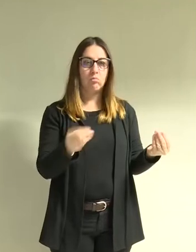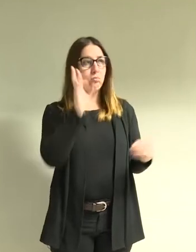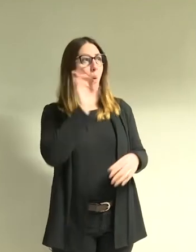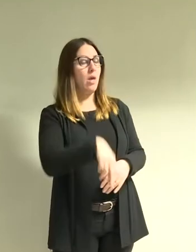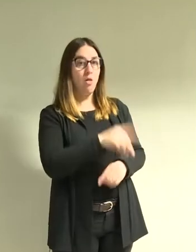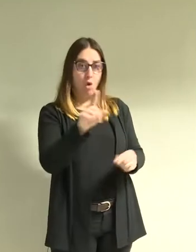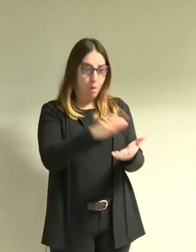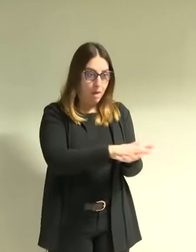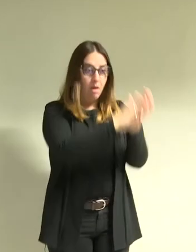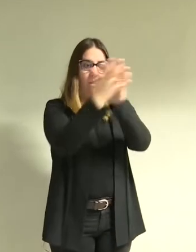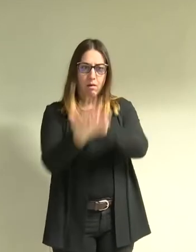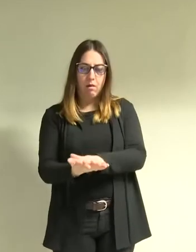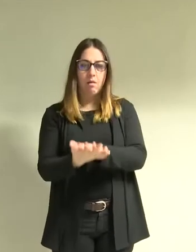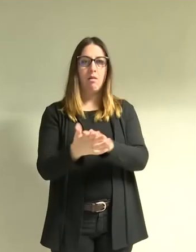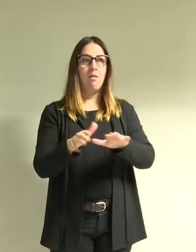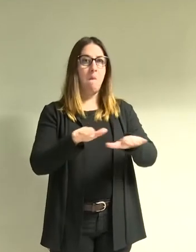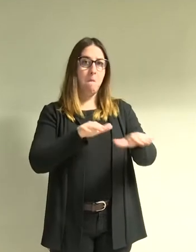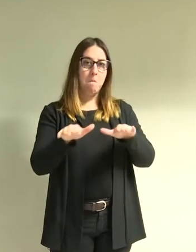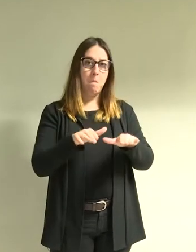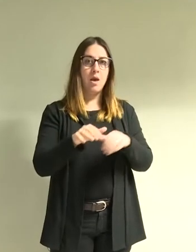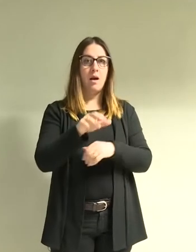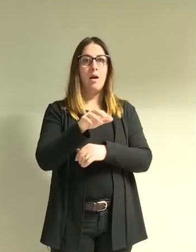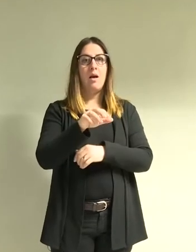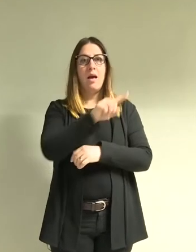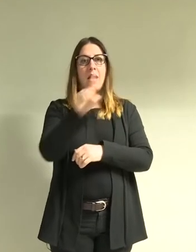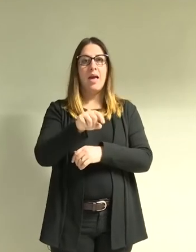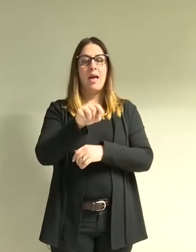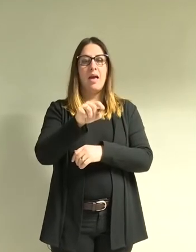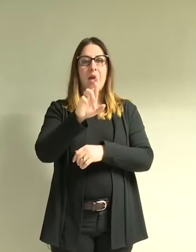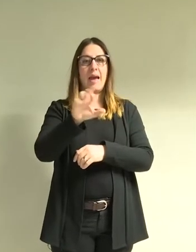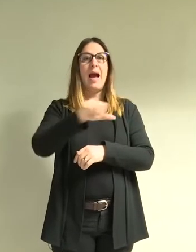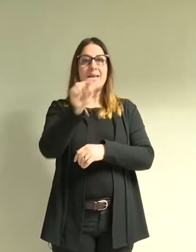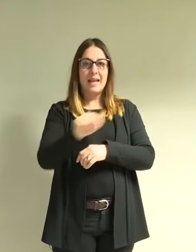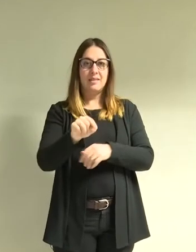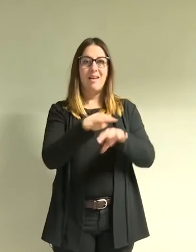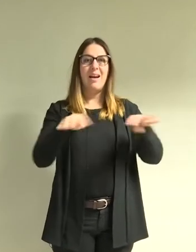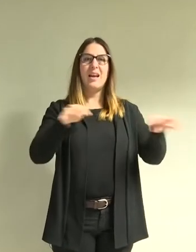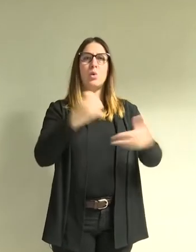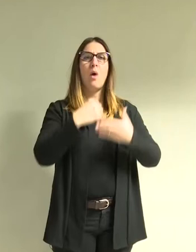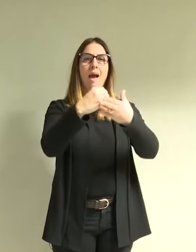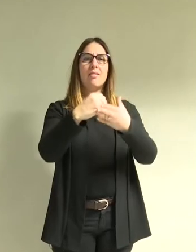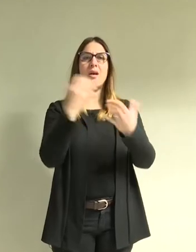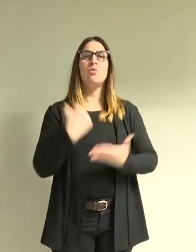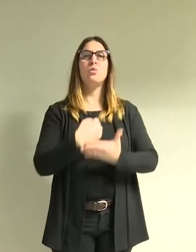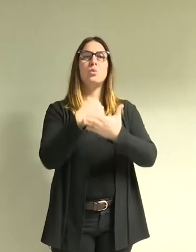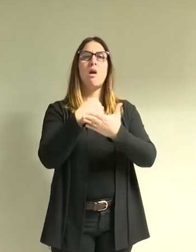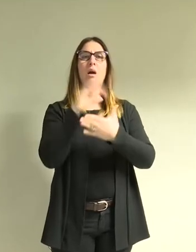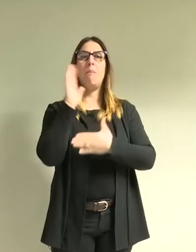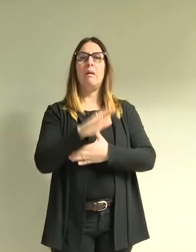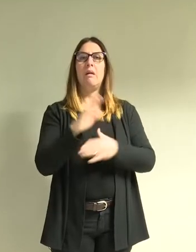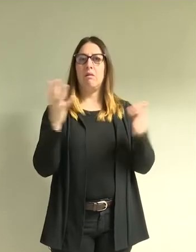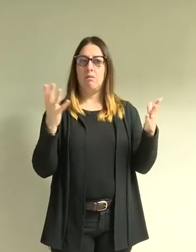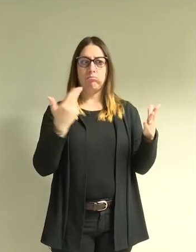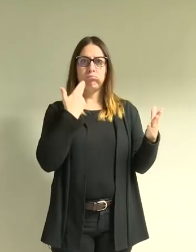par exemple en moyen pour les rasades les réseaux de soutien aux élèves en difficulté qui sont très efficaces